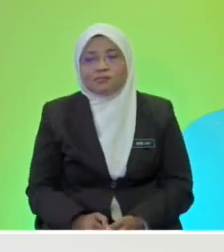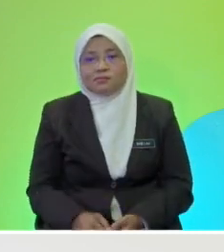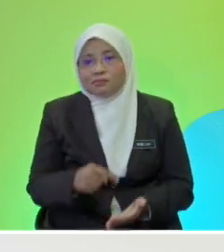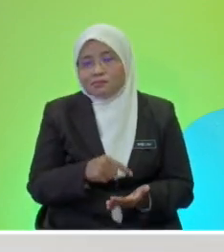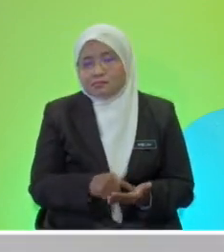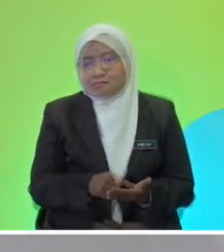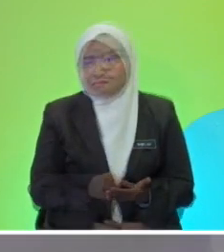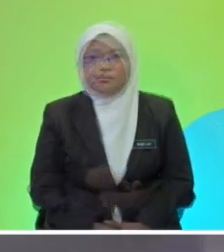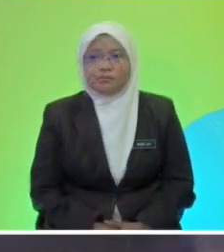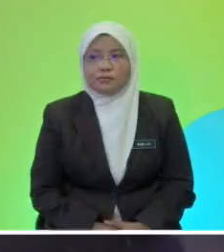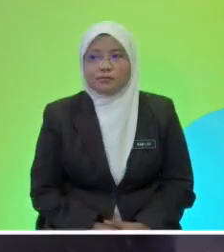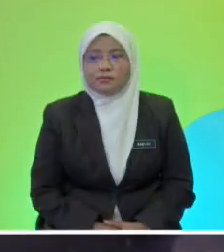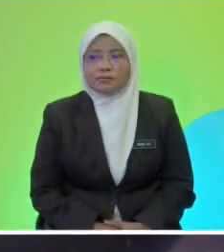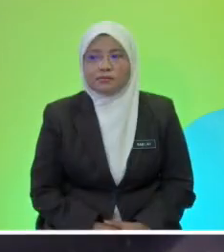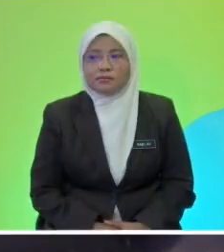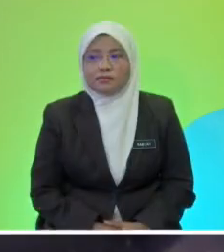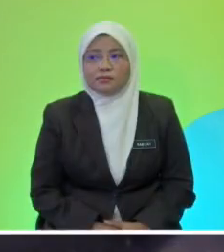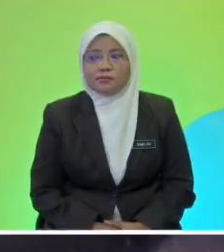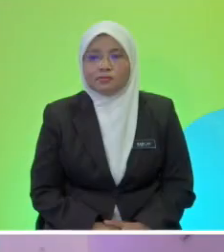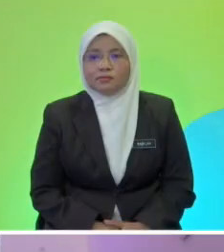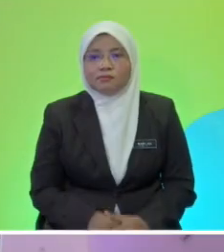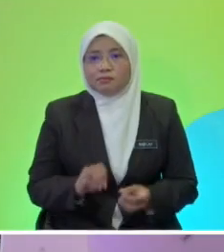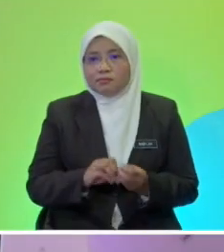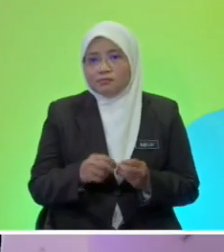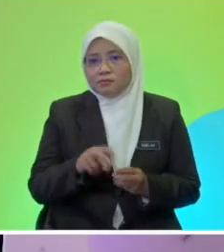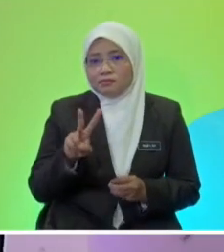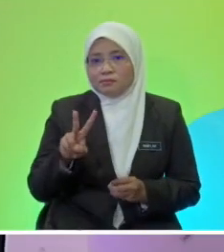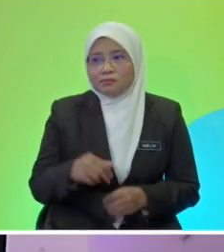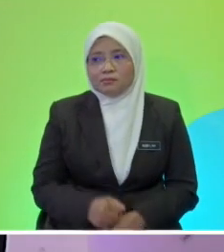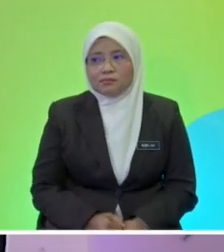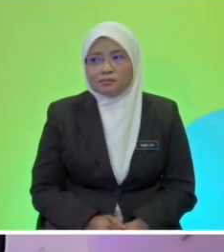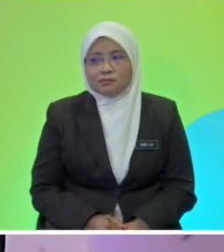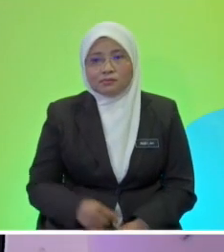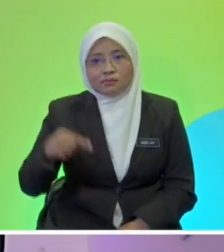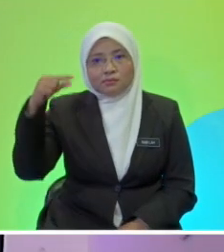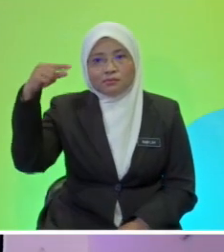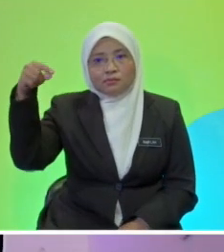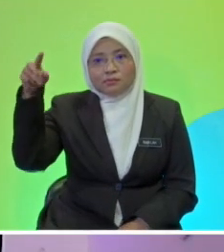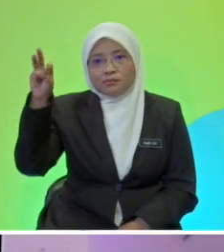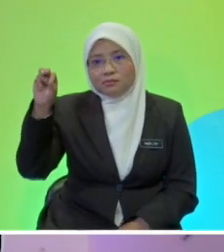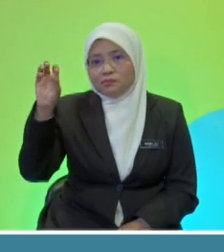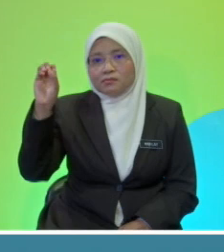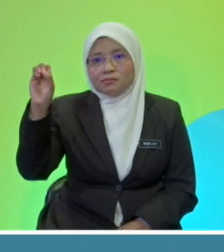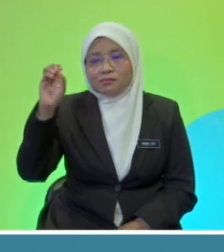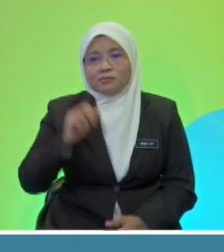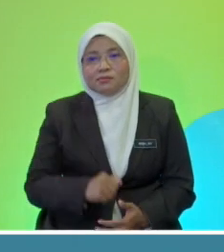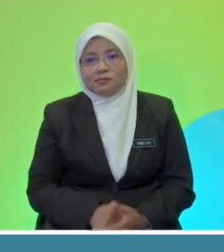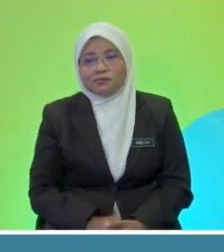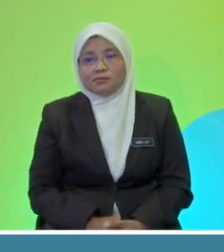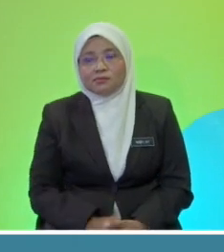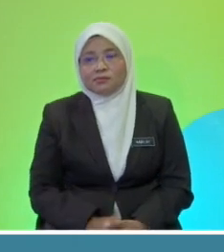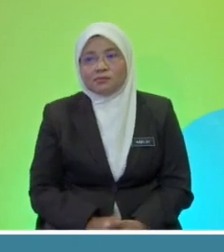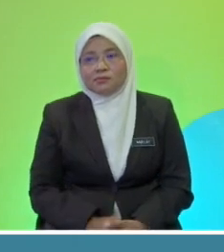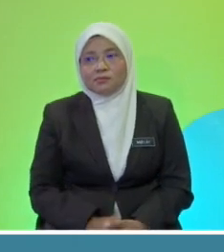untuk teknologi yang kedua kita ada organisme termodifikasi genetik jmo selain daripada kita